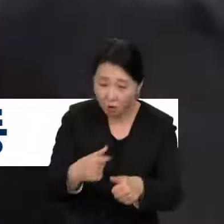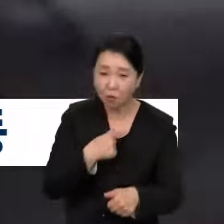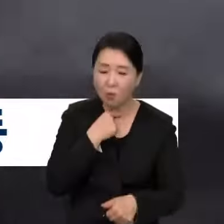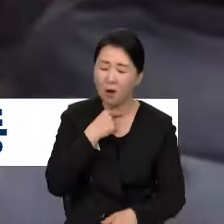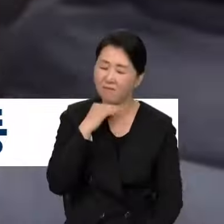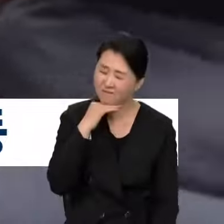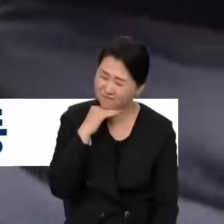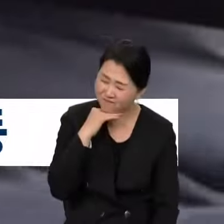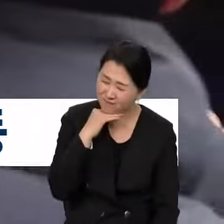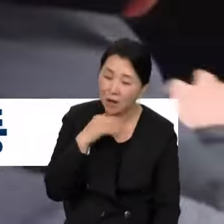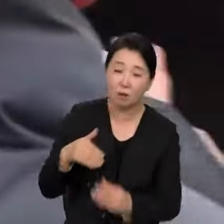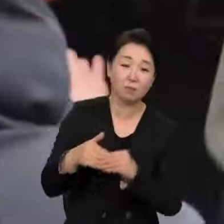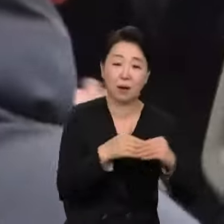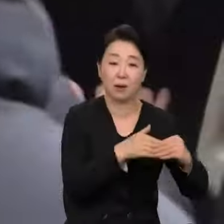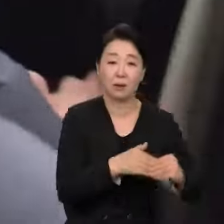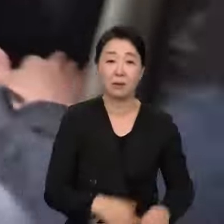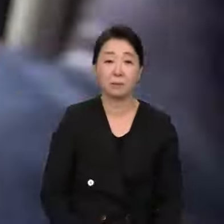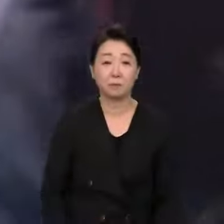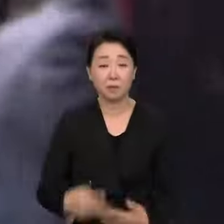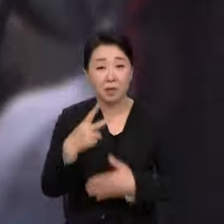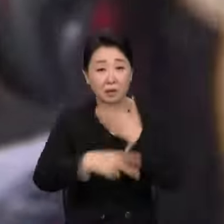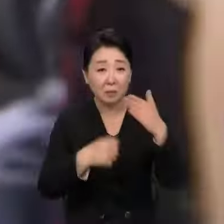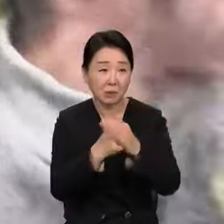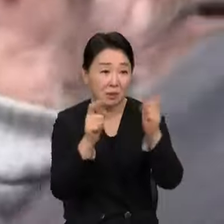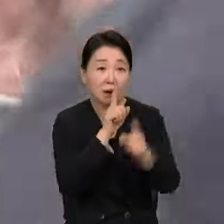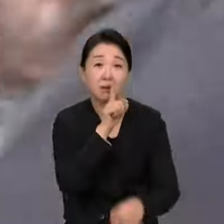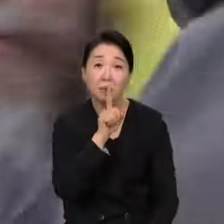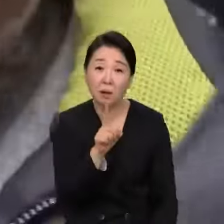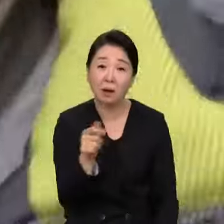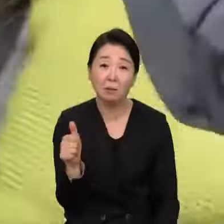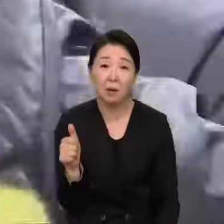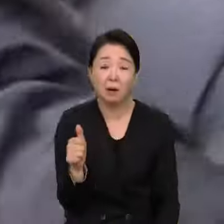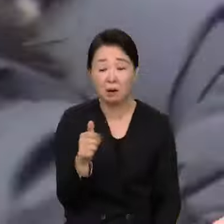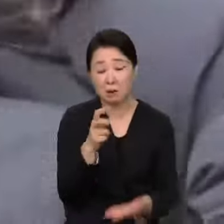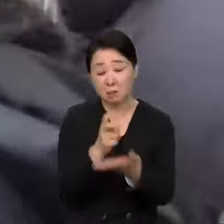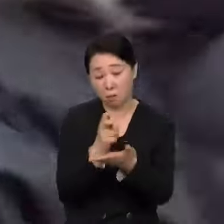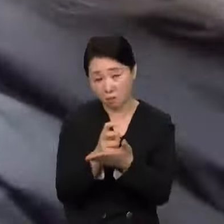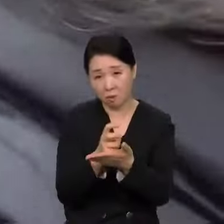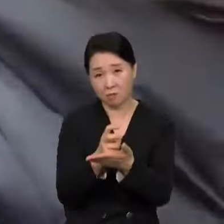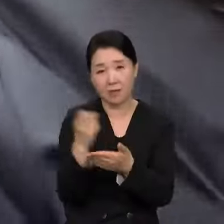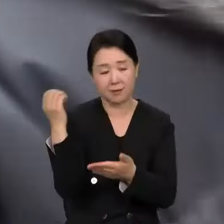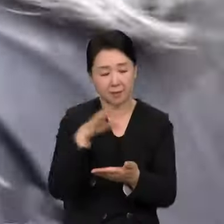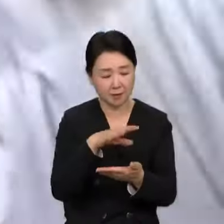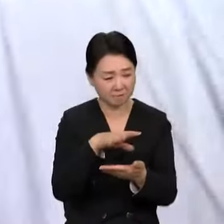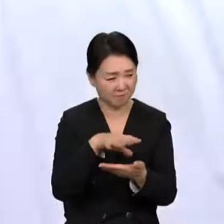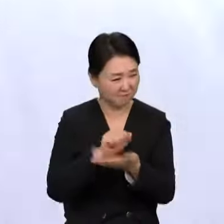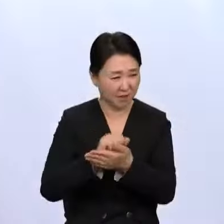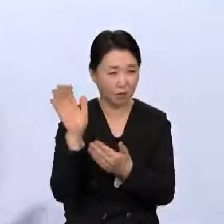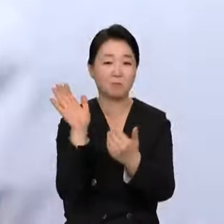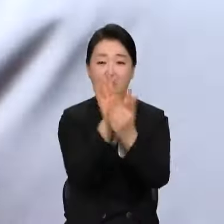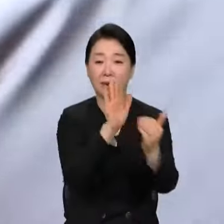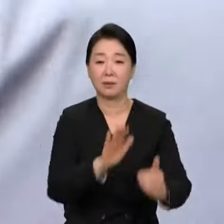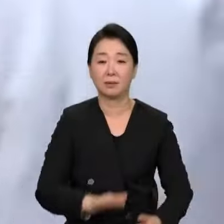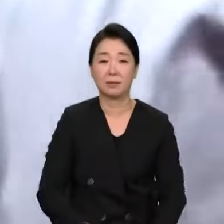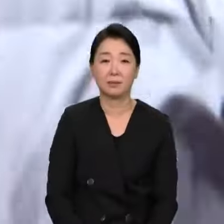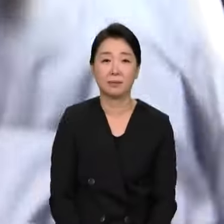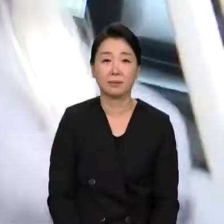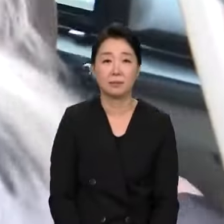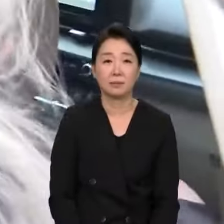버티다 끌려나갔습니다. 드라마 때문이라는 조두순의 주장, 법원은 다시 한번 받아들이지 않았습니다.